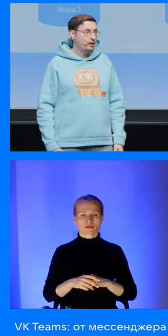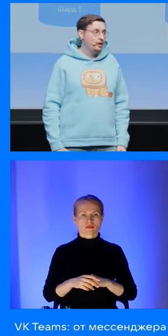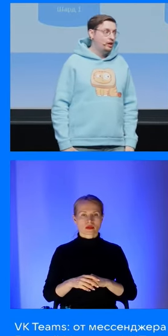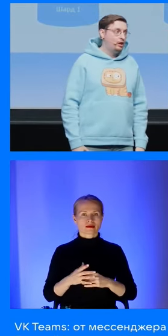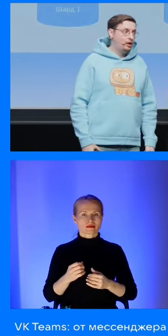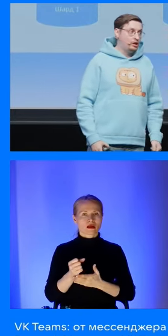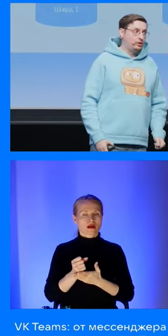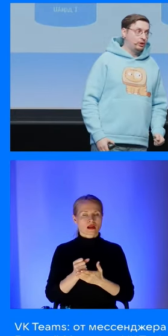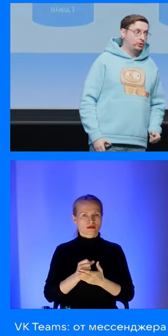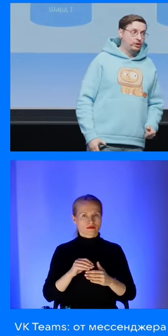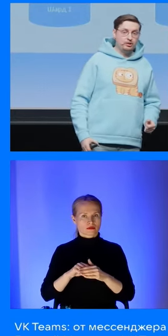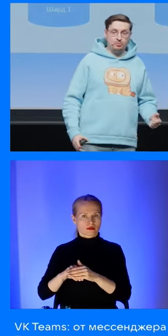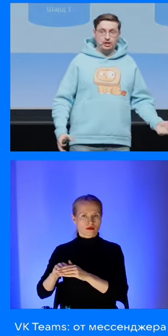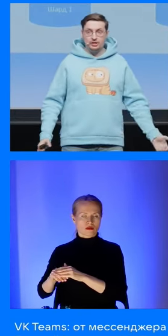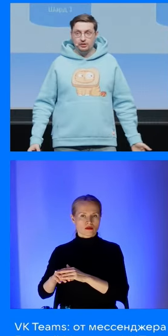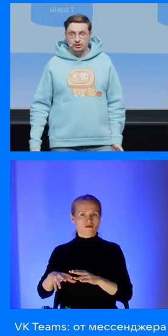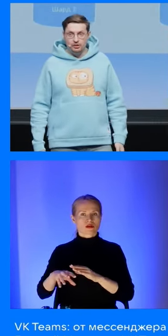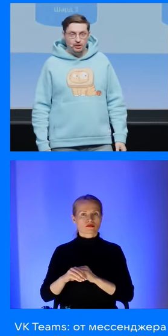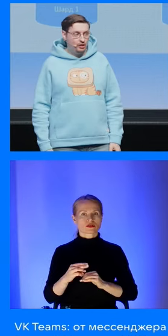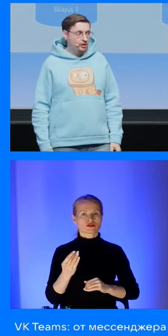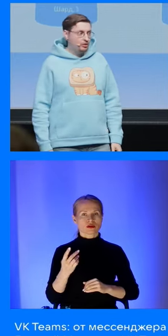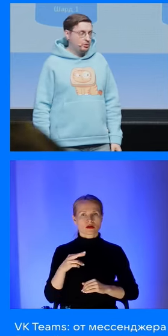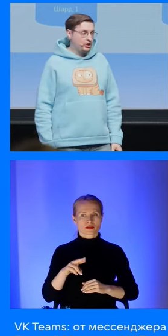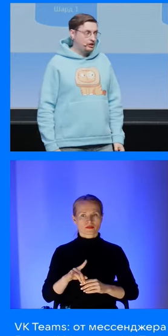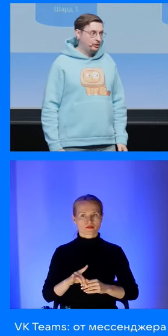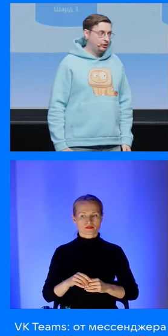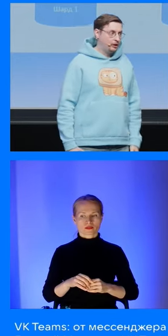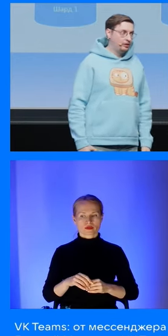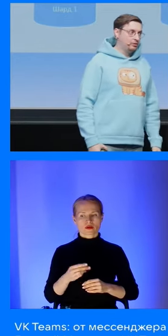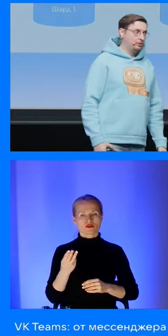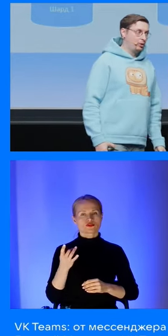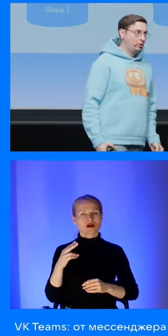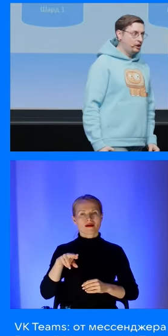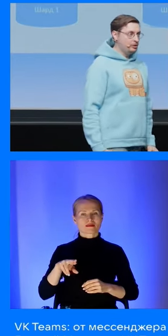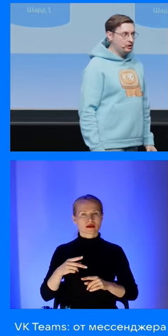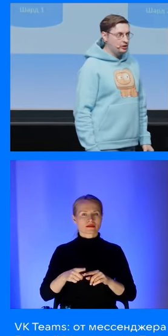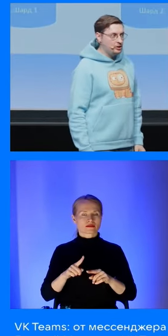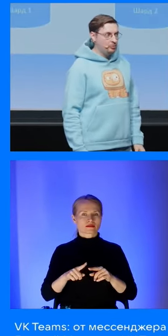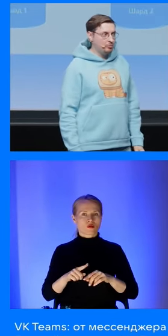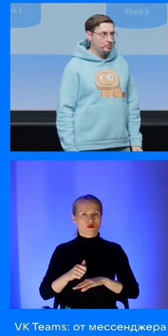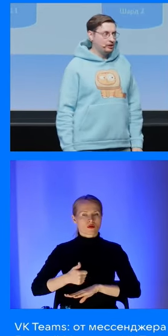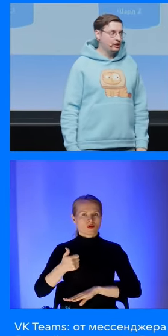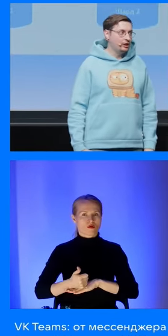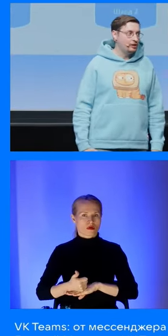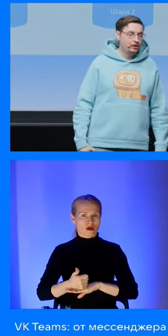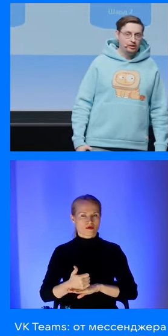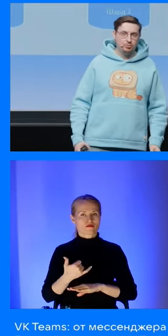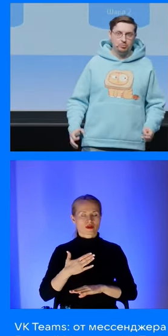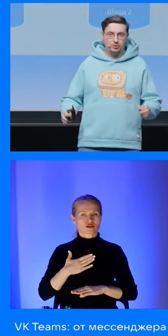хранится, в которой есть там шардинг. Вообще шардинг довольно такая краеугольный камень нашей системы, там, я сказал